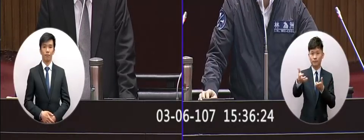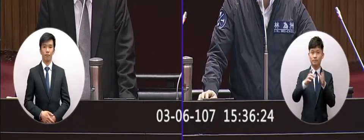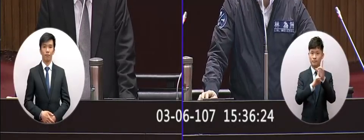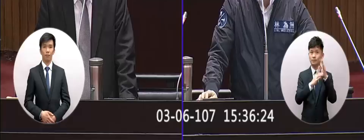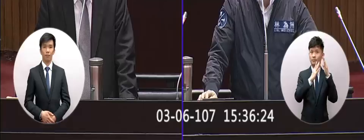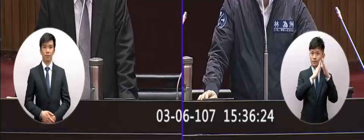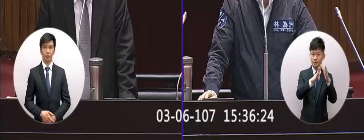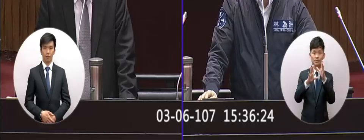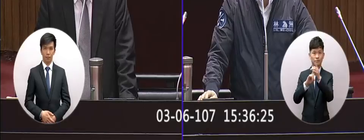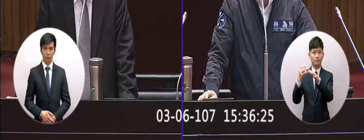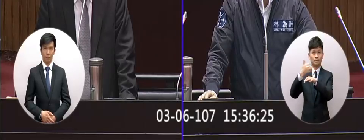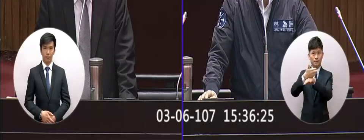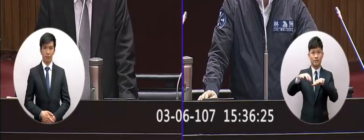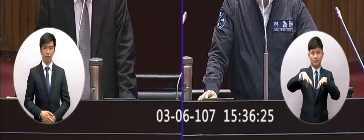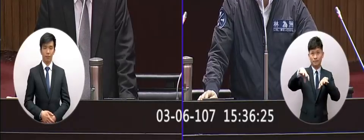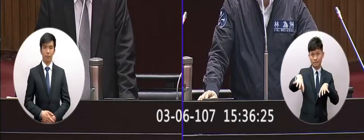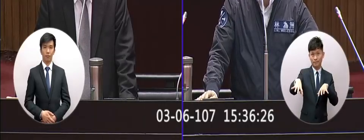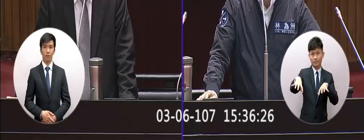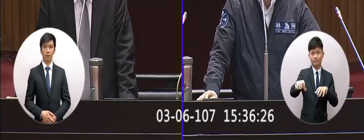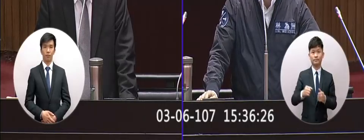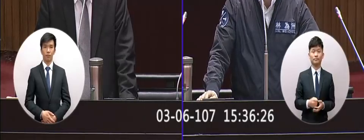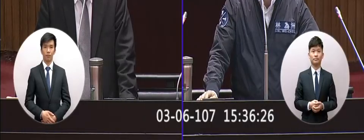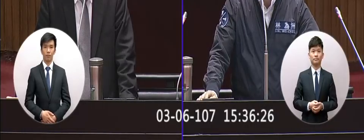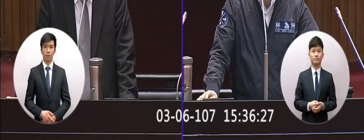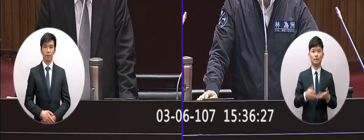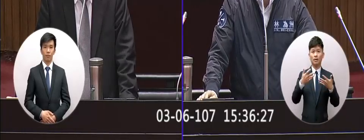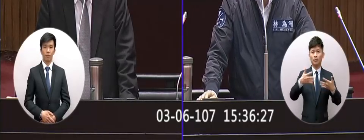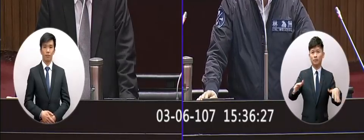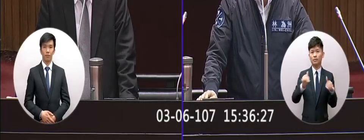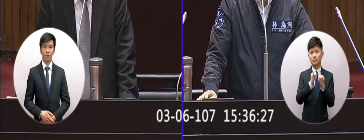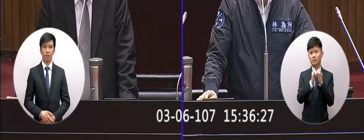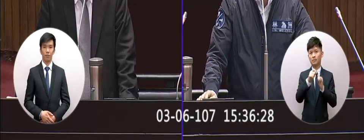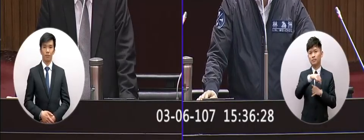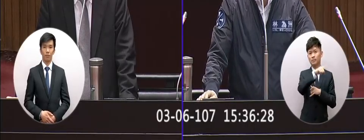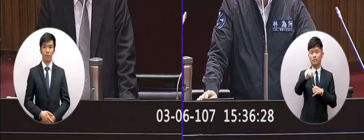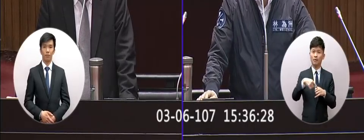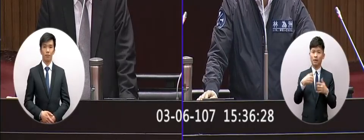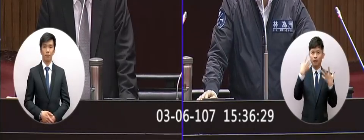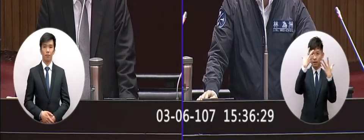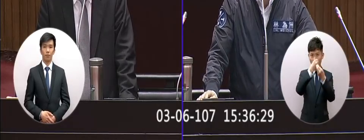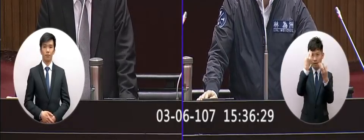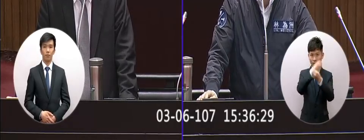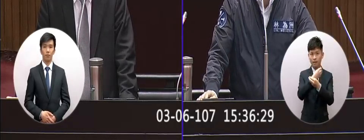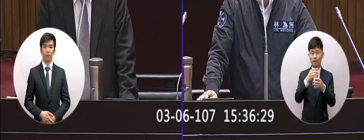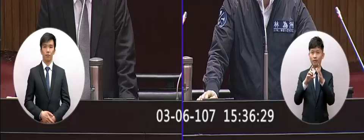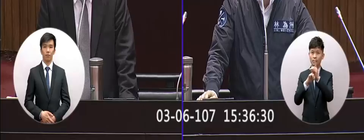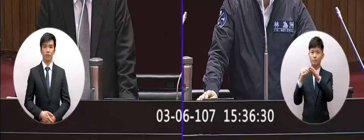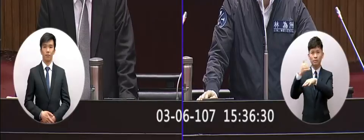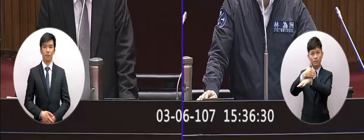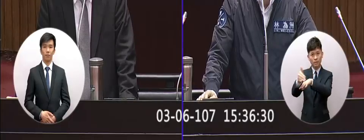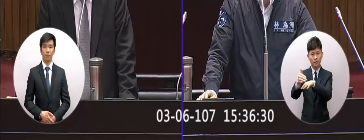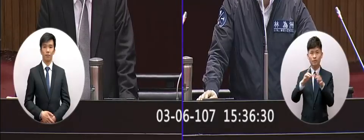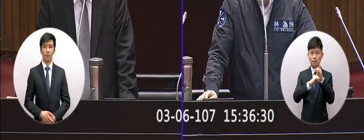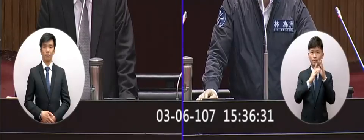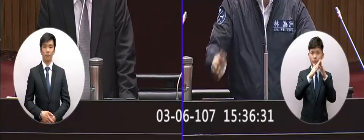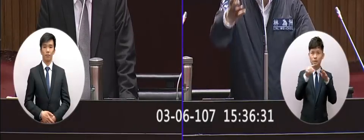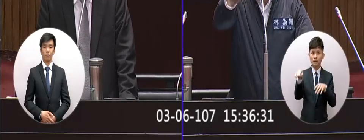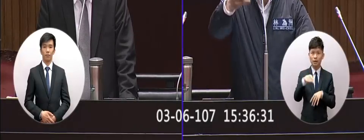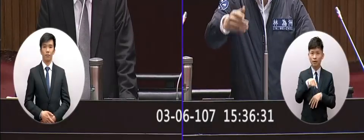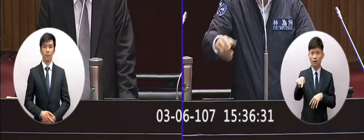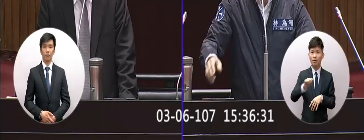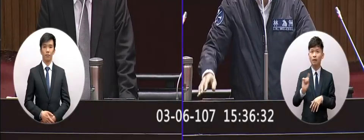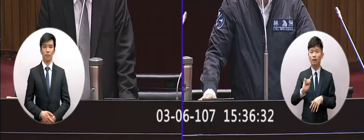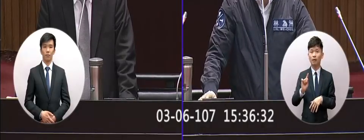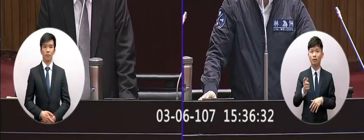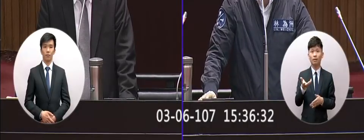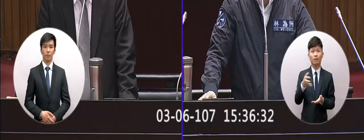竹市、新竹县了啊，其实很多人都会分不清楚新竹县、新竹市啊。像你